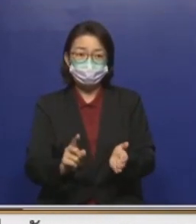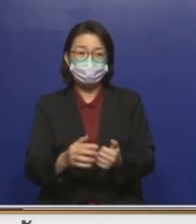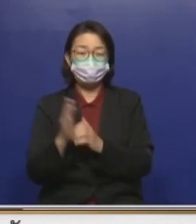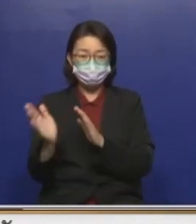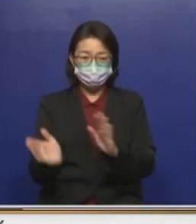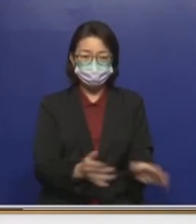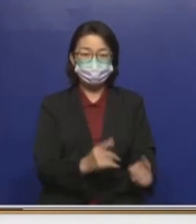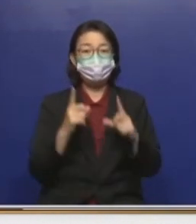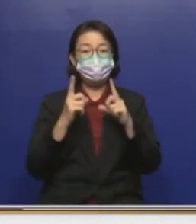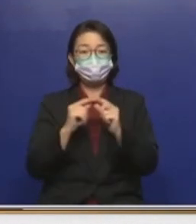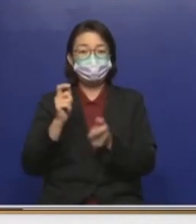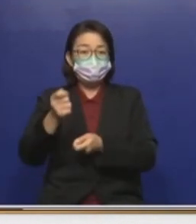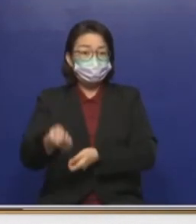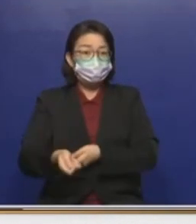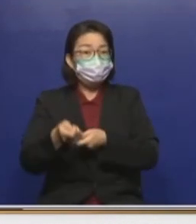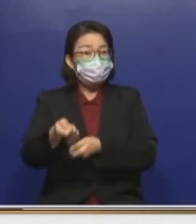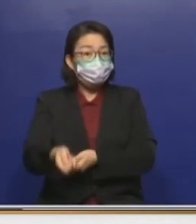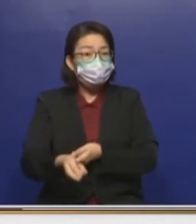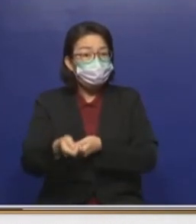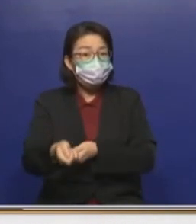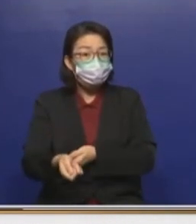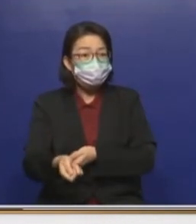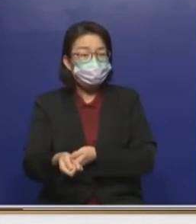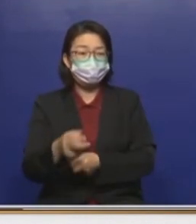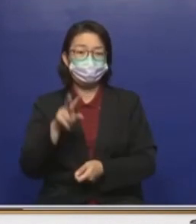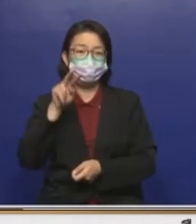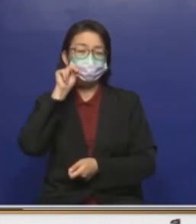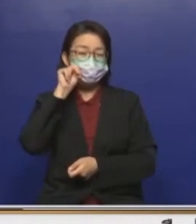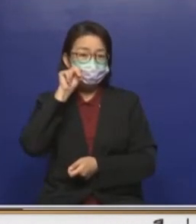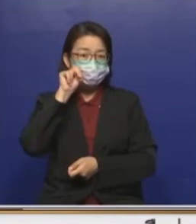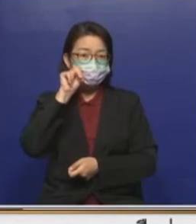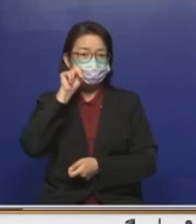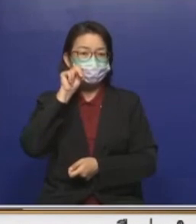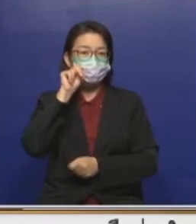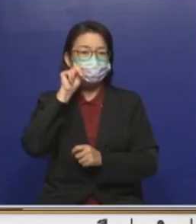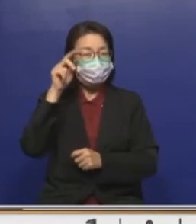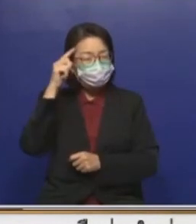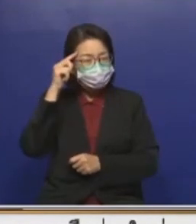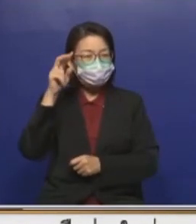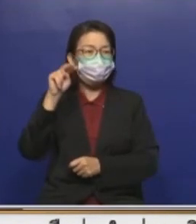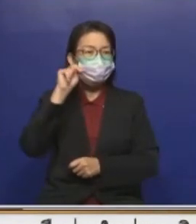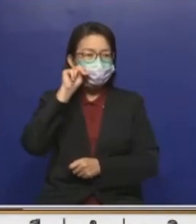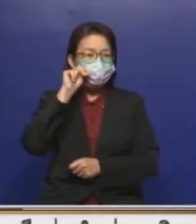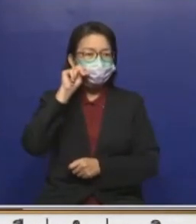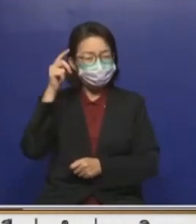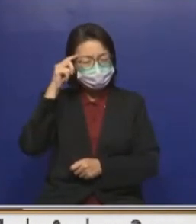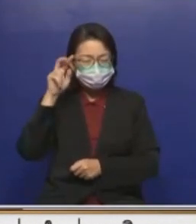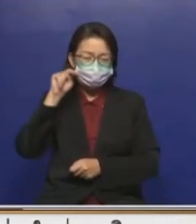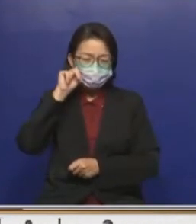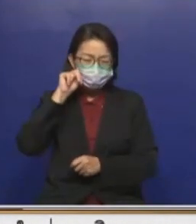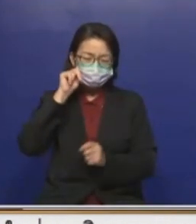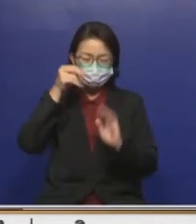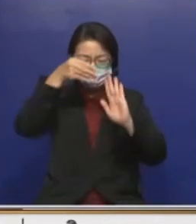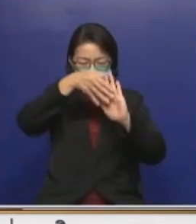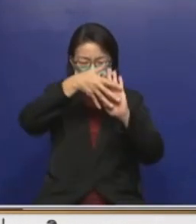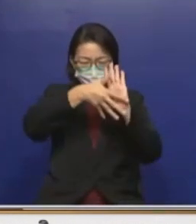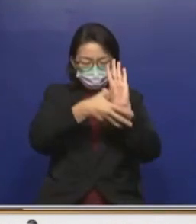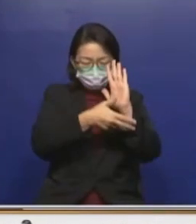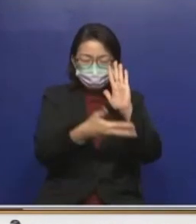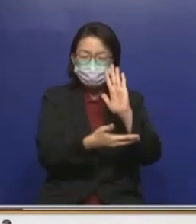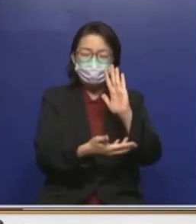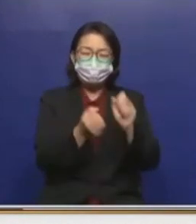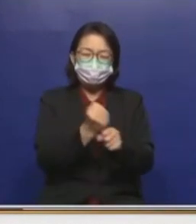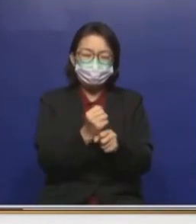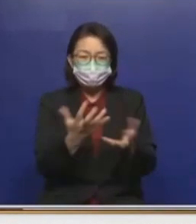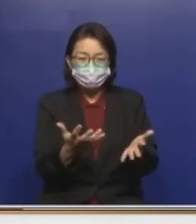ษตรนะคะเมื่อพูดถึงปัญหาน้ำรัฐบาลก็คิดแต่เรื่องเติมแหล่งน้ำโดยไม่ให้ความสำคัญในการ